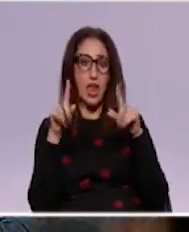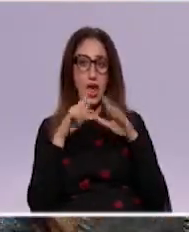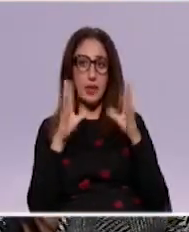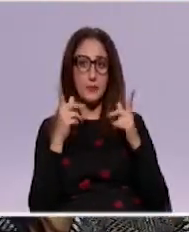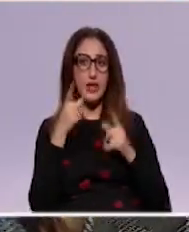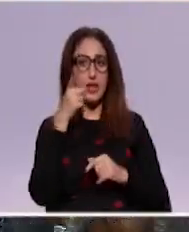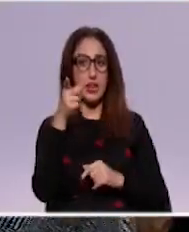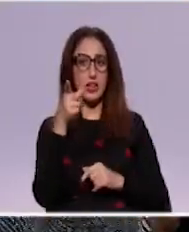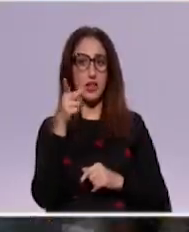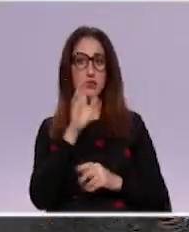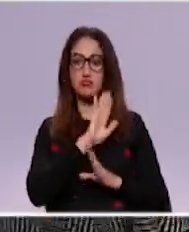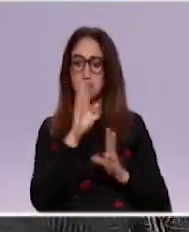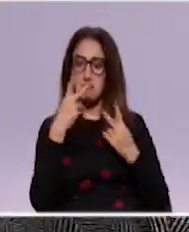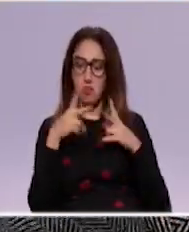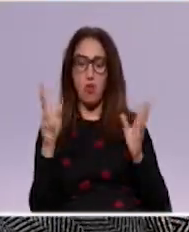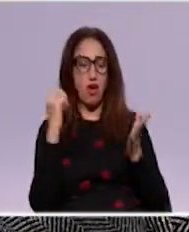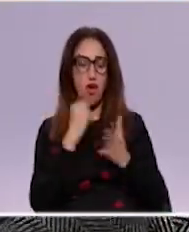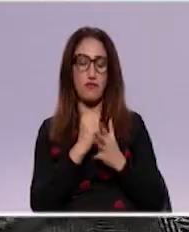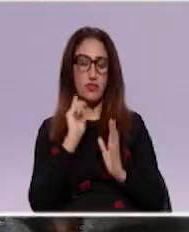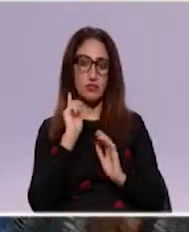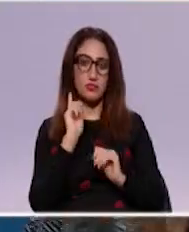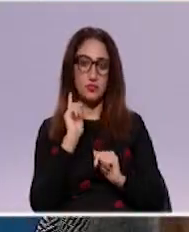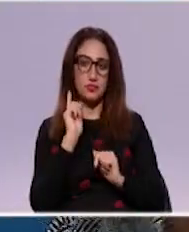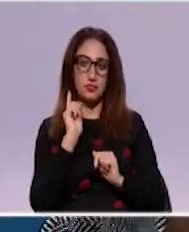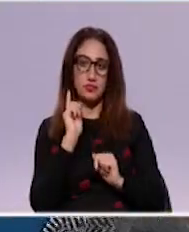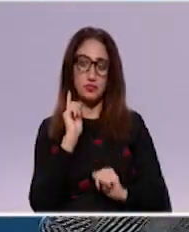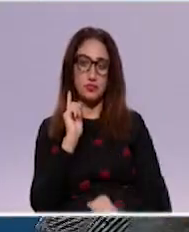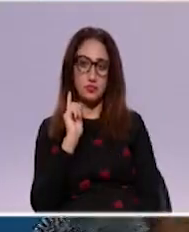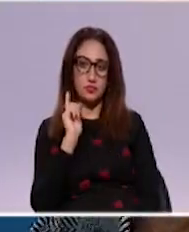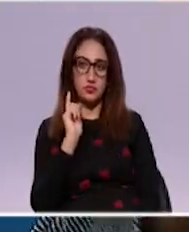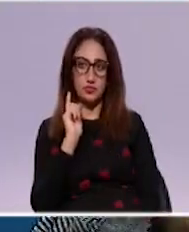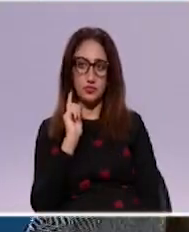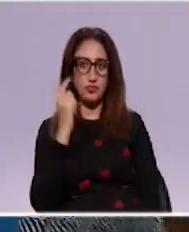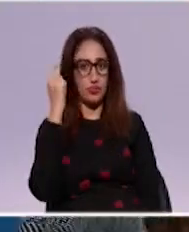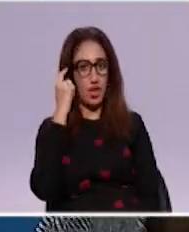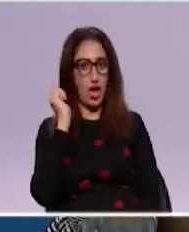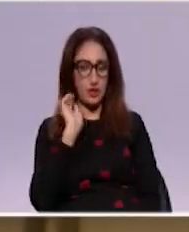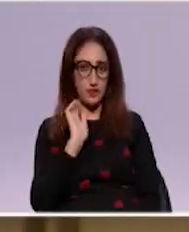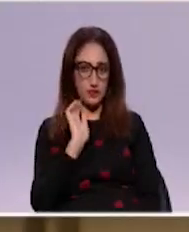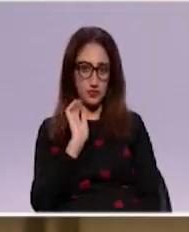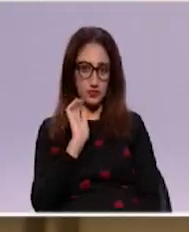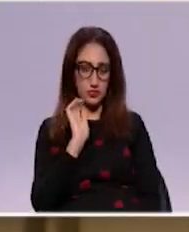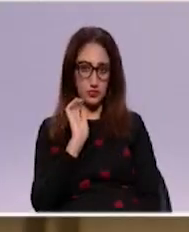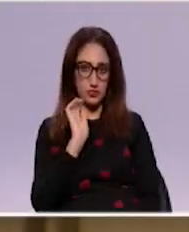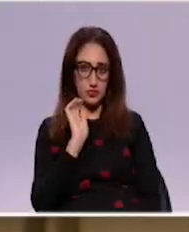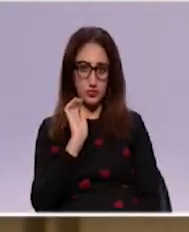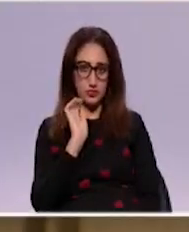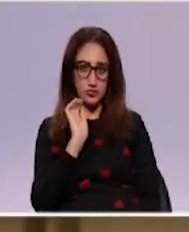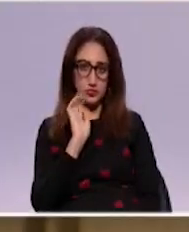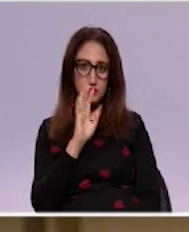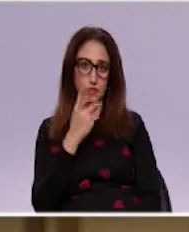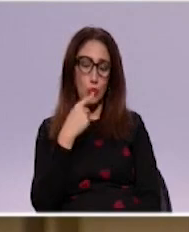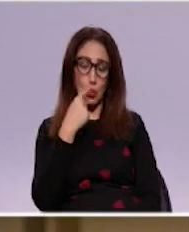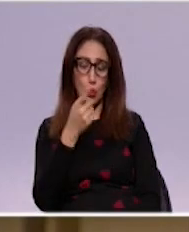قال لي خلاص يعتبر معتمد. هو كان ديسايسيف. بس في حاجه مهمه هنا، انت لازم تحكي لي